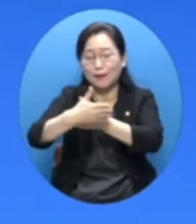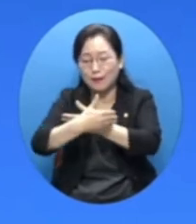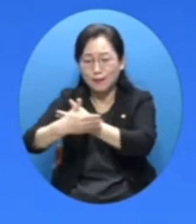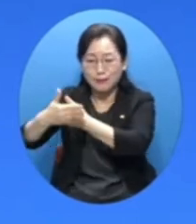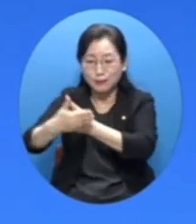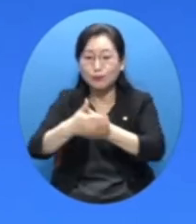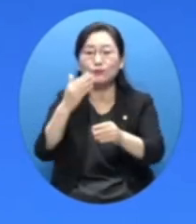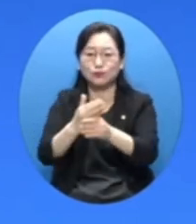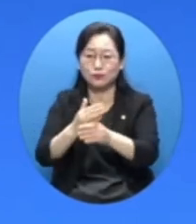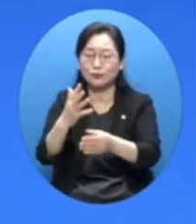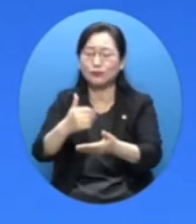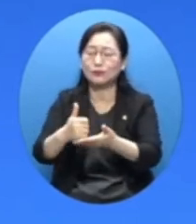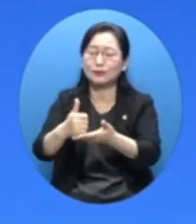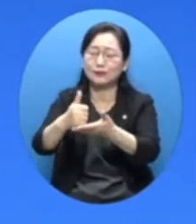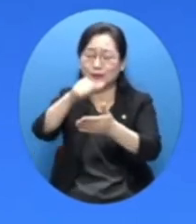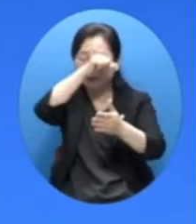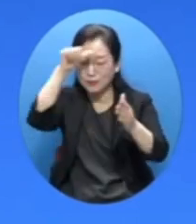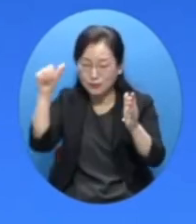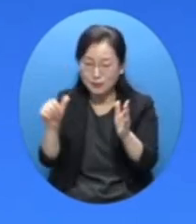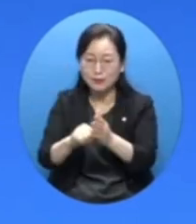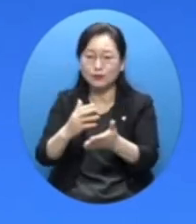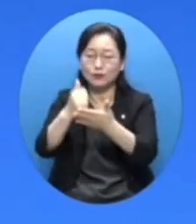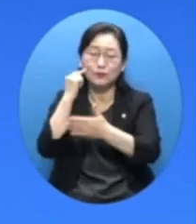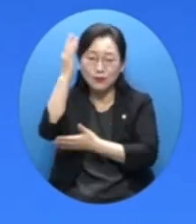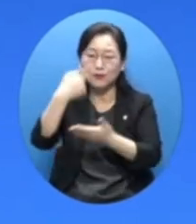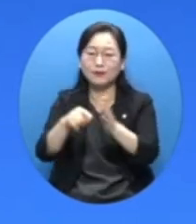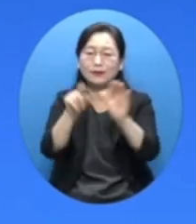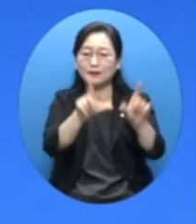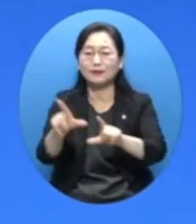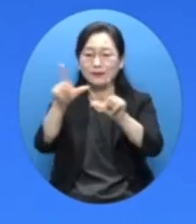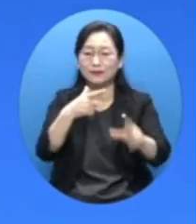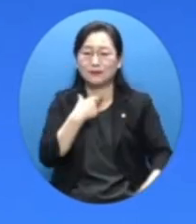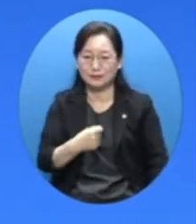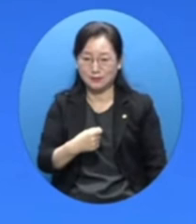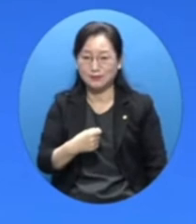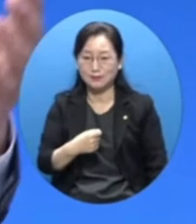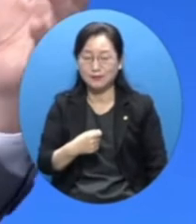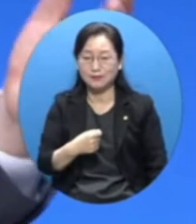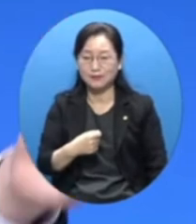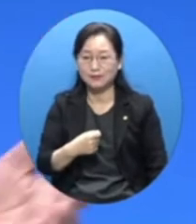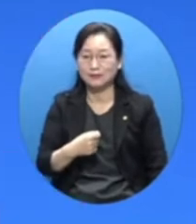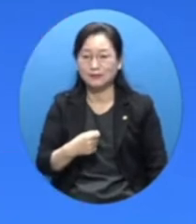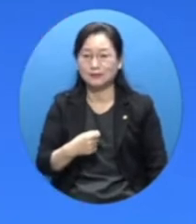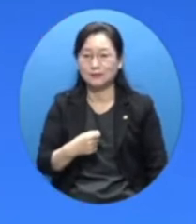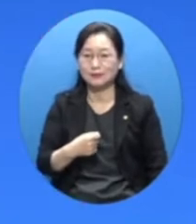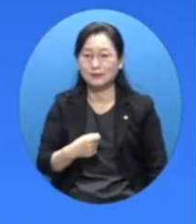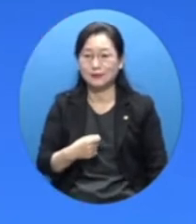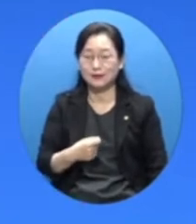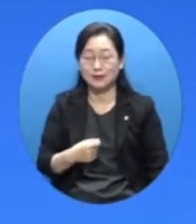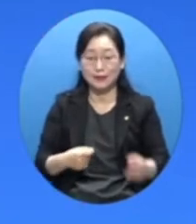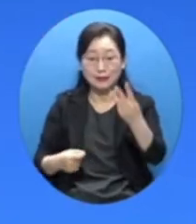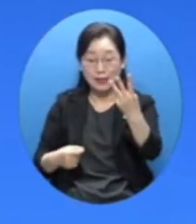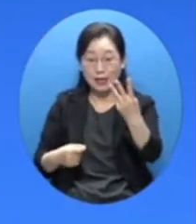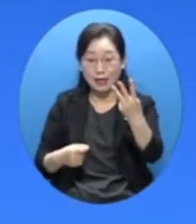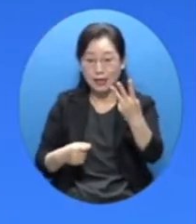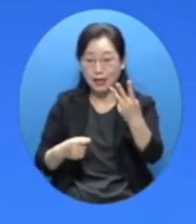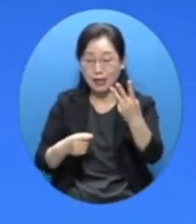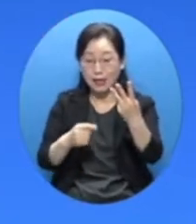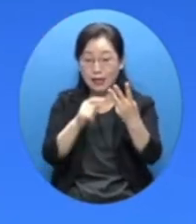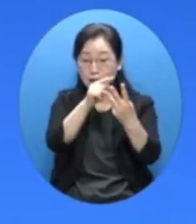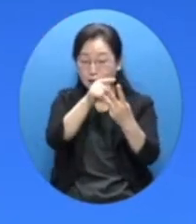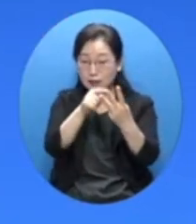있습니다 주님 내 한평생 김영호에 살겠습니다 이렇게 세 가지 중독에서